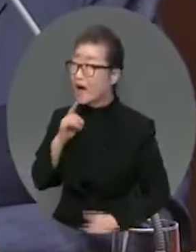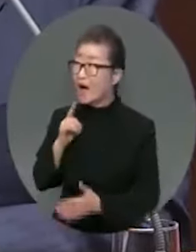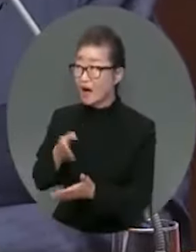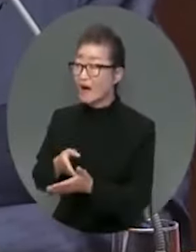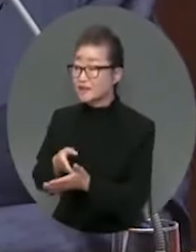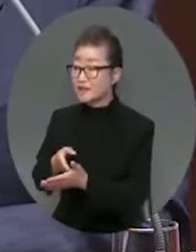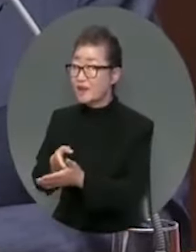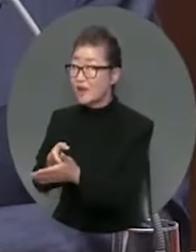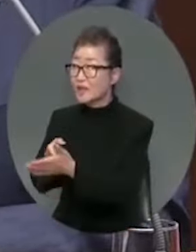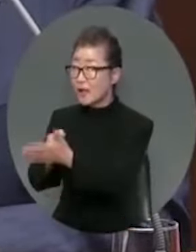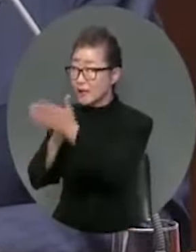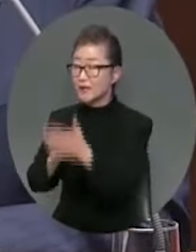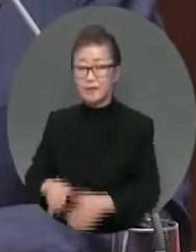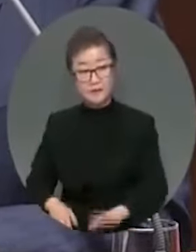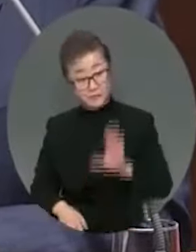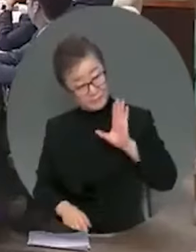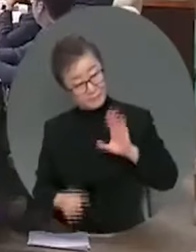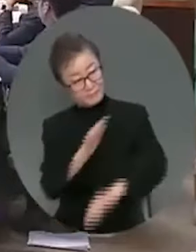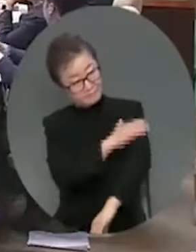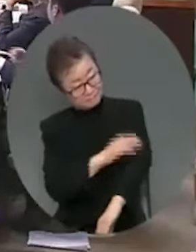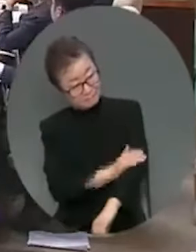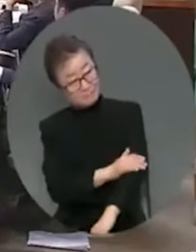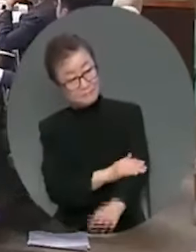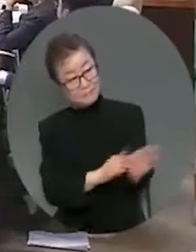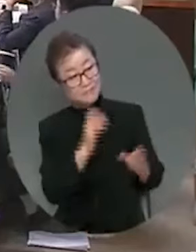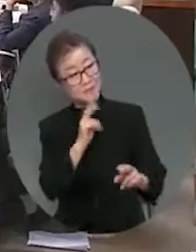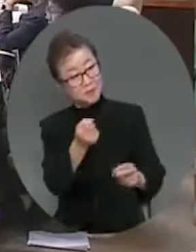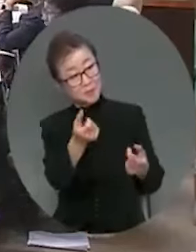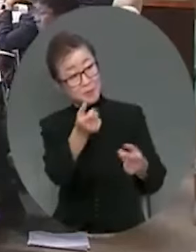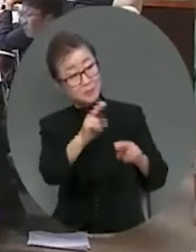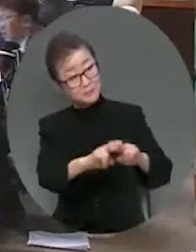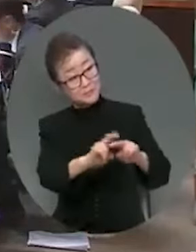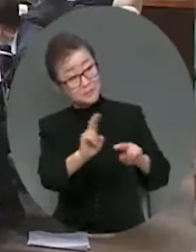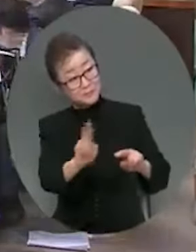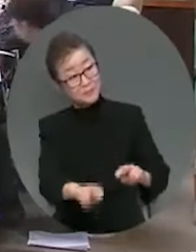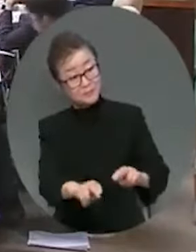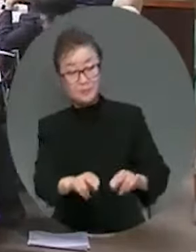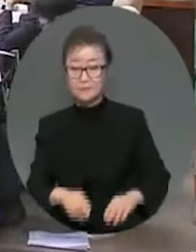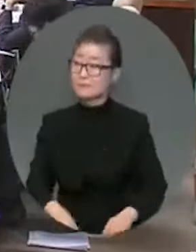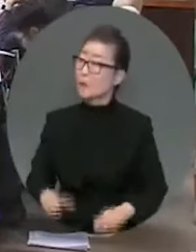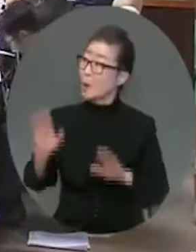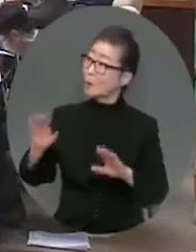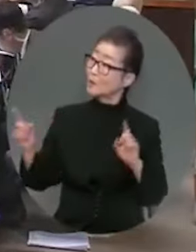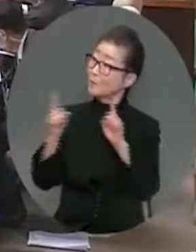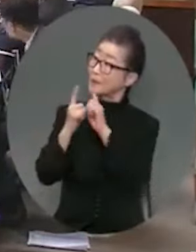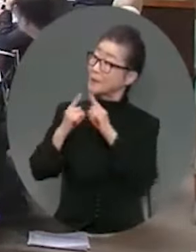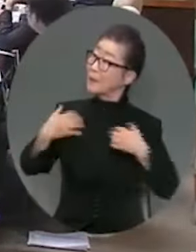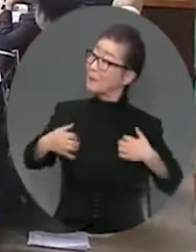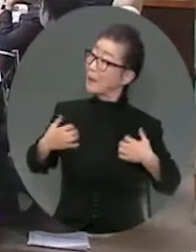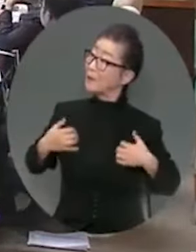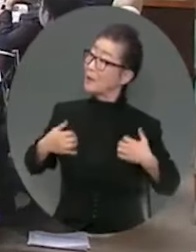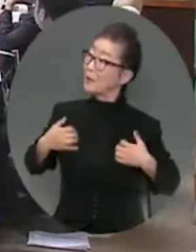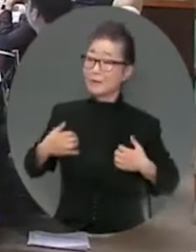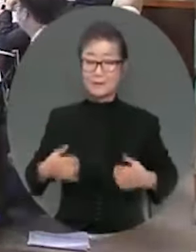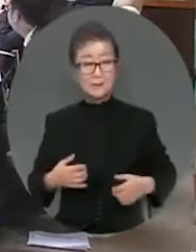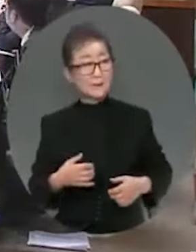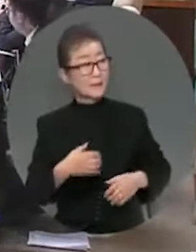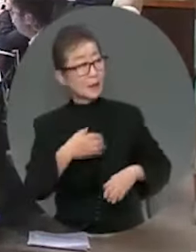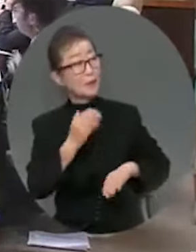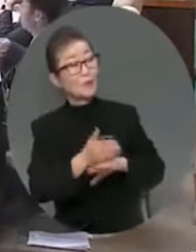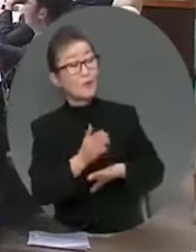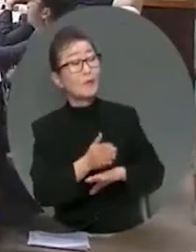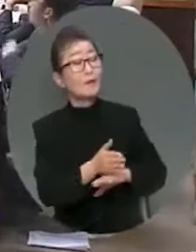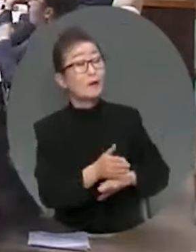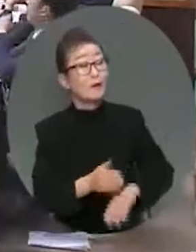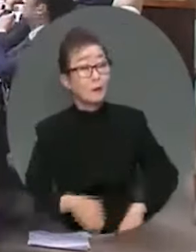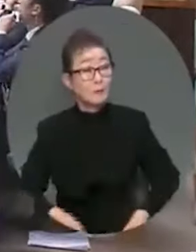잠깐 쉬세요 또. 네. 행안부 장관 오셨죠? 이렇게 뵈니까 너무 좋습니다. 감사합니다.